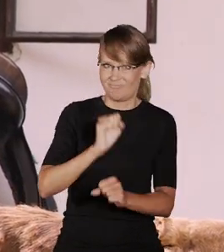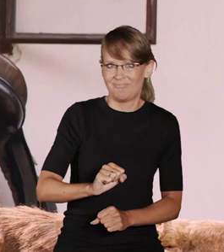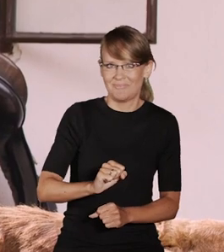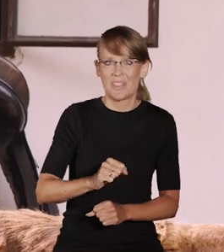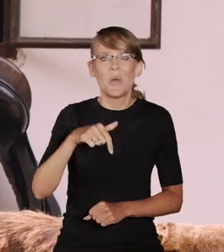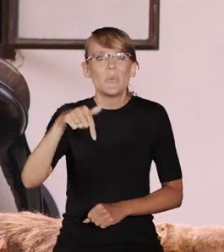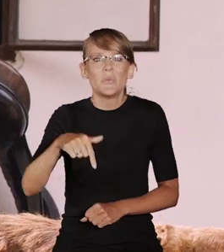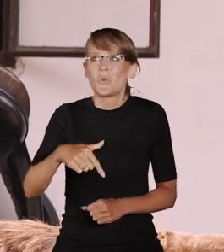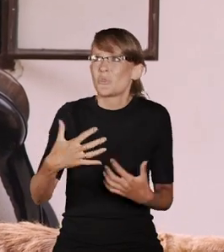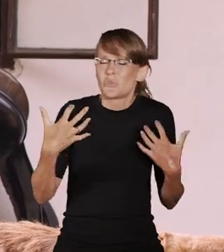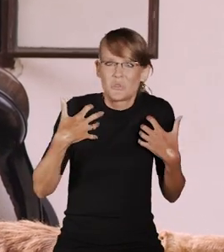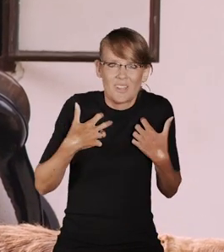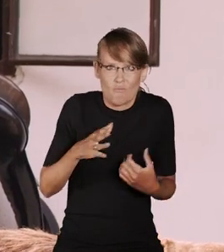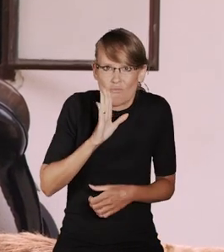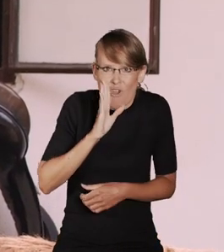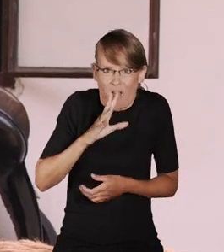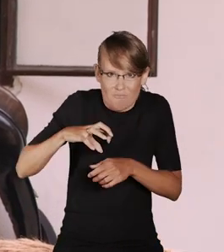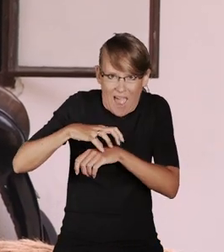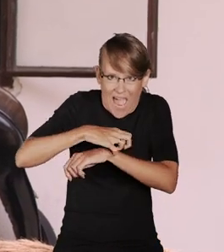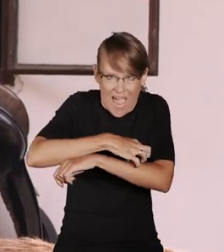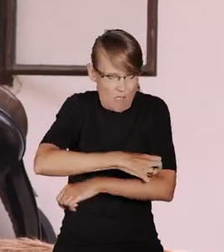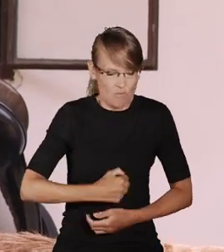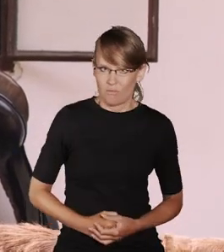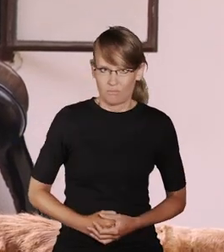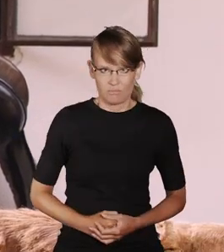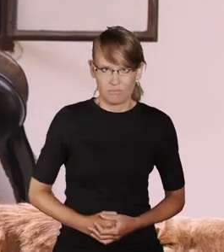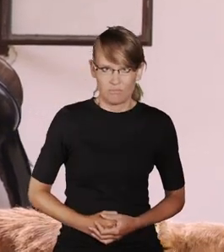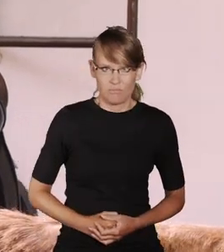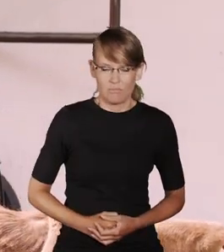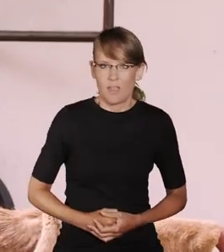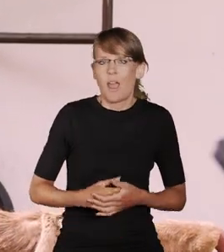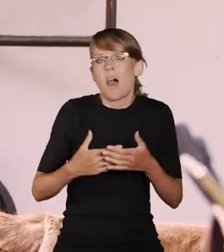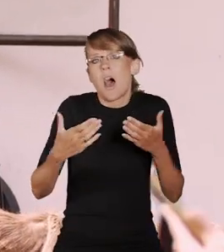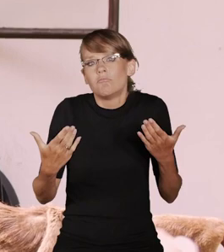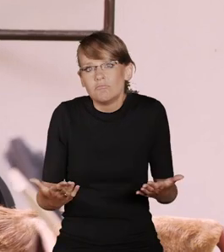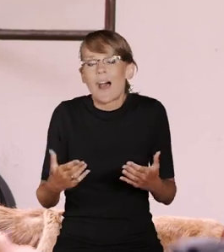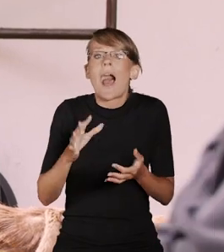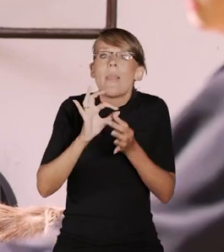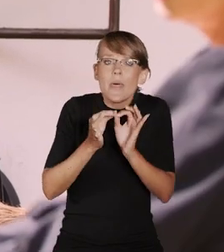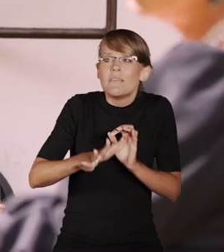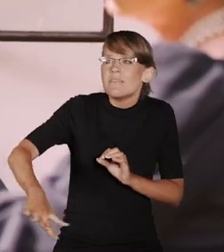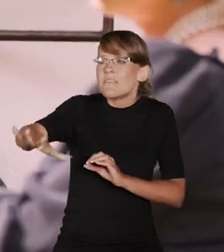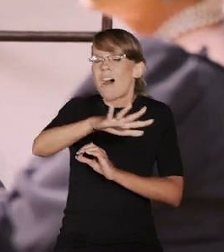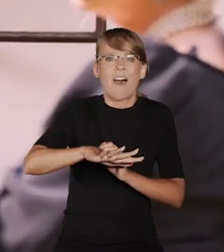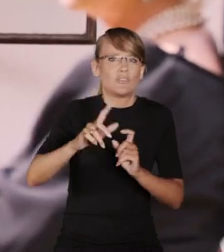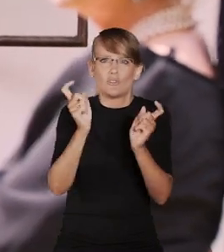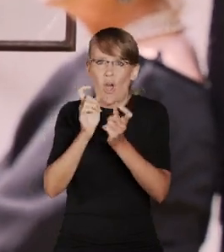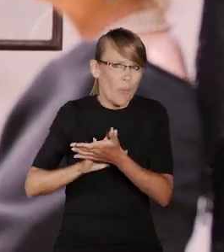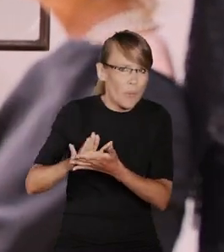Zapomniała pani o sąsiadach. Ani sama do nikogo nie pojedzie, ani nikogo u siebie nie